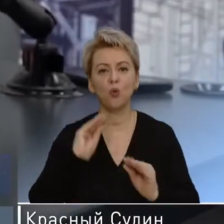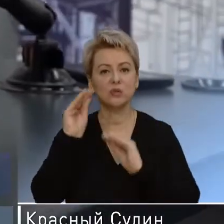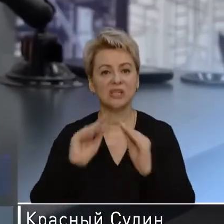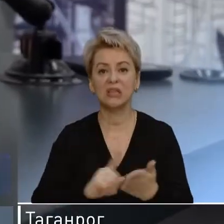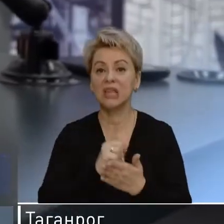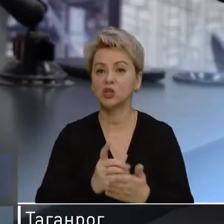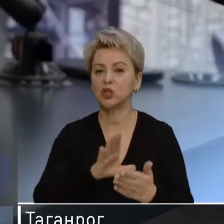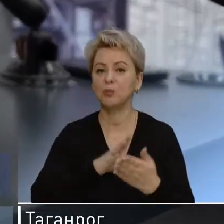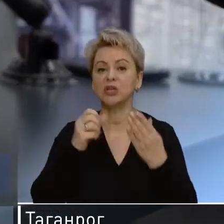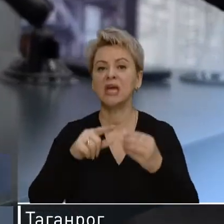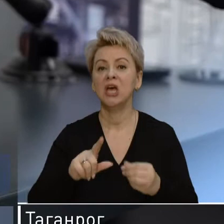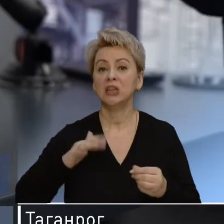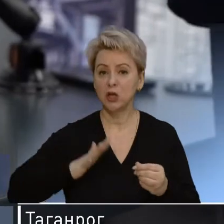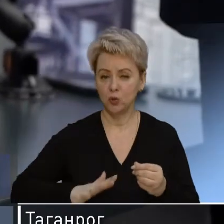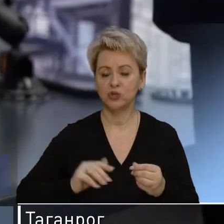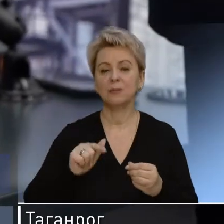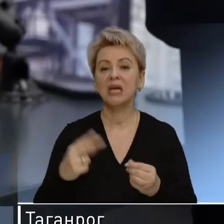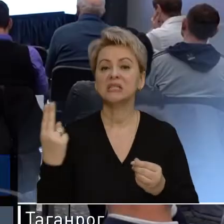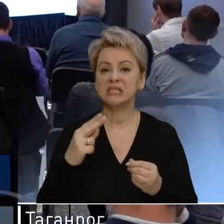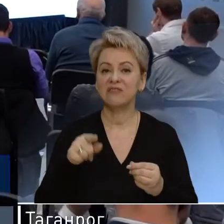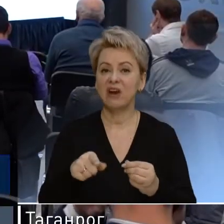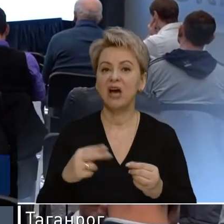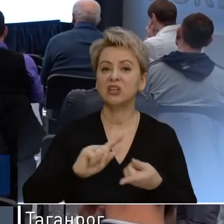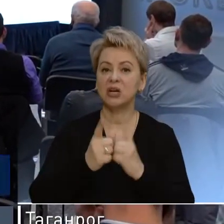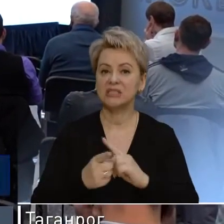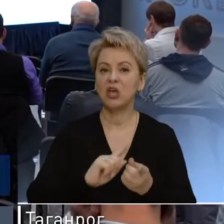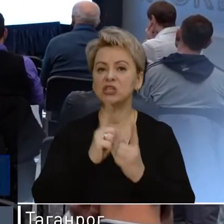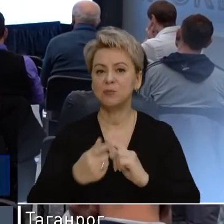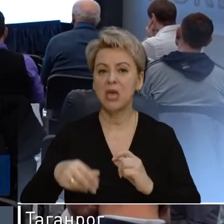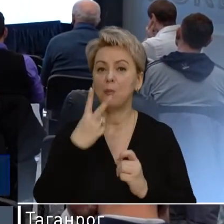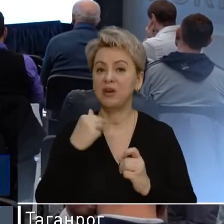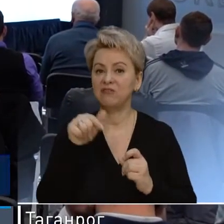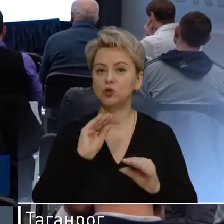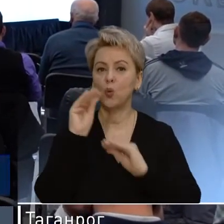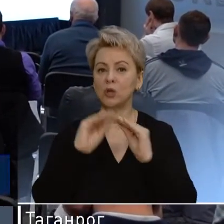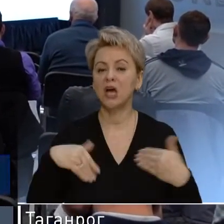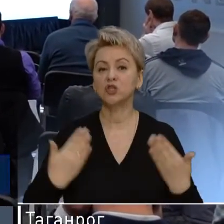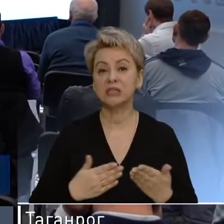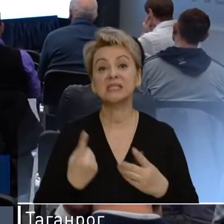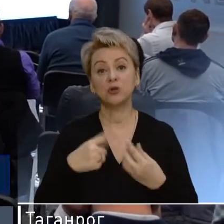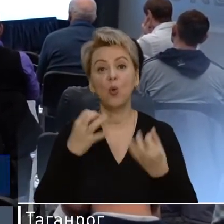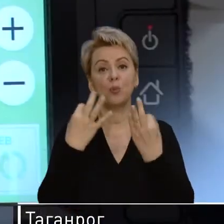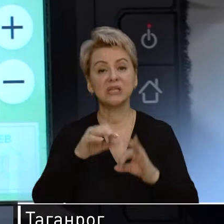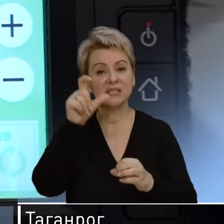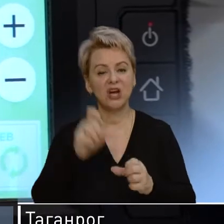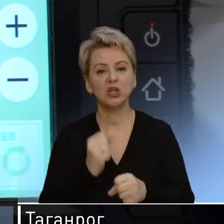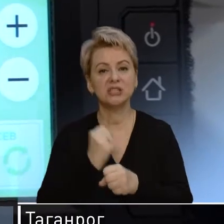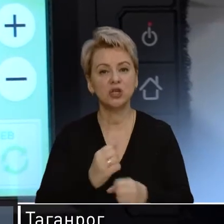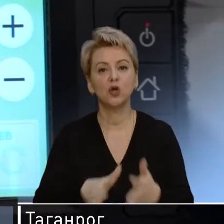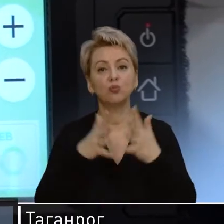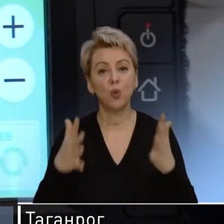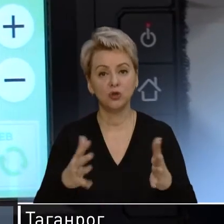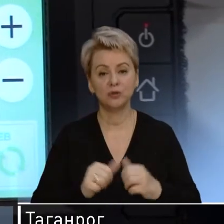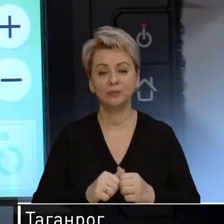должны быть достаточно прочными и надежными. Цифровая трансформация изменяет привычный уклад жизни, но зато позволяет человеку сделать